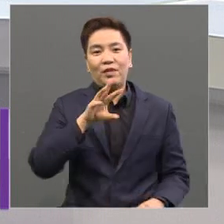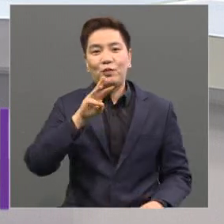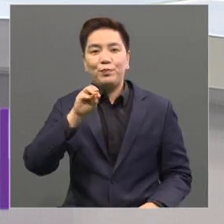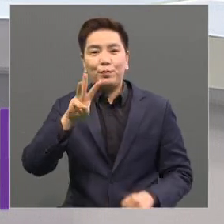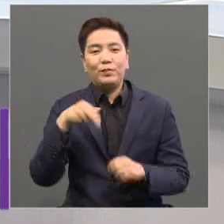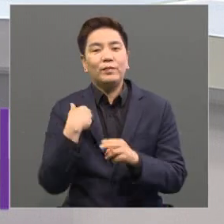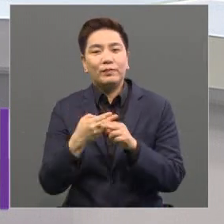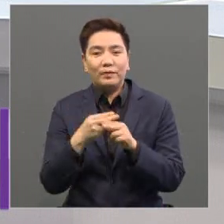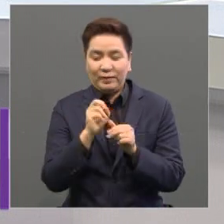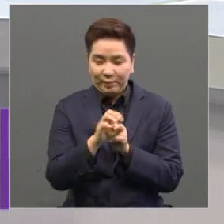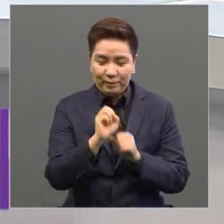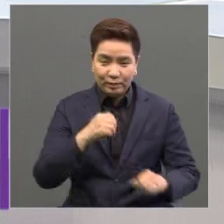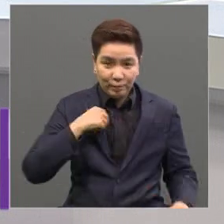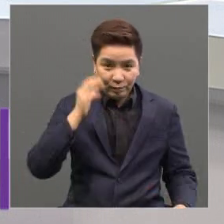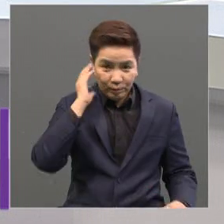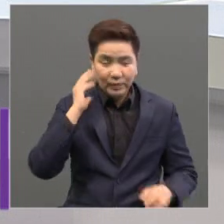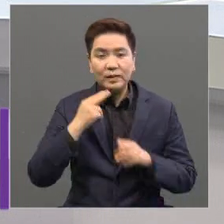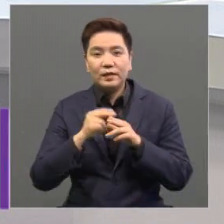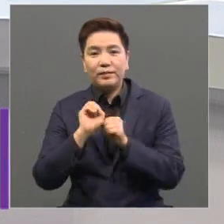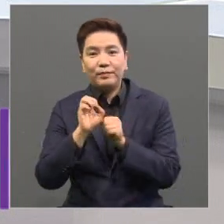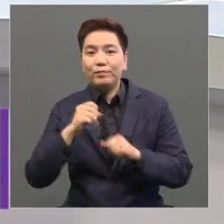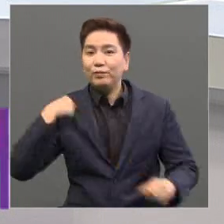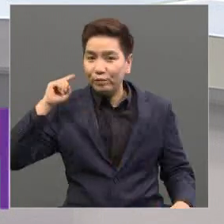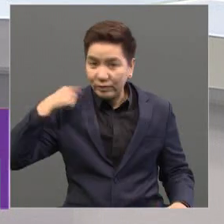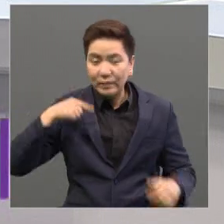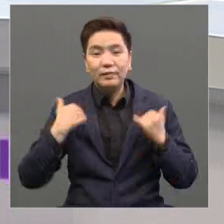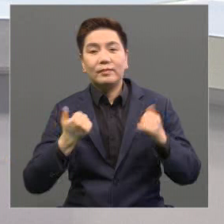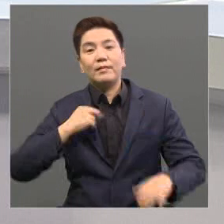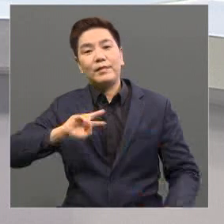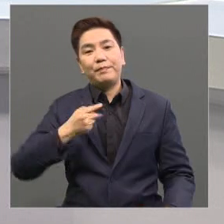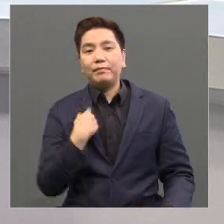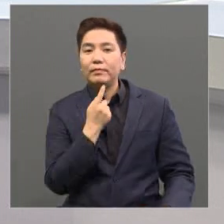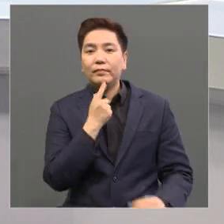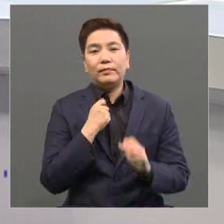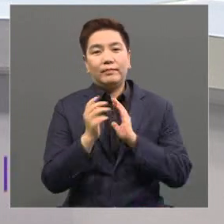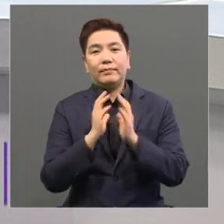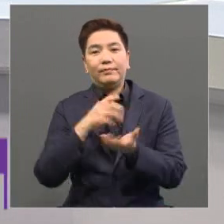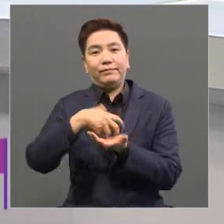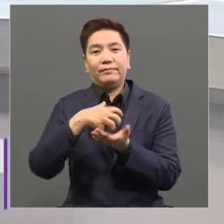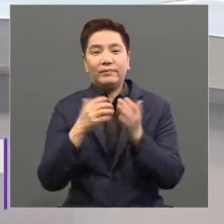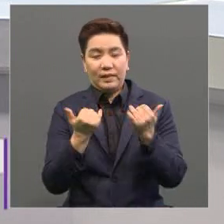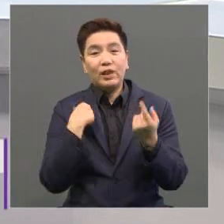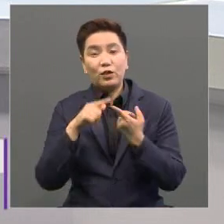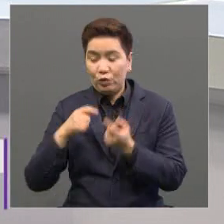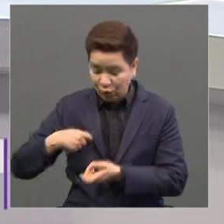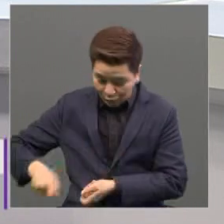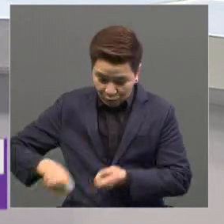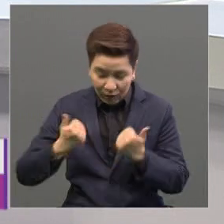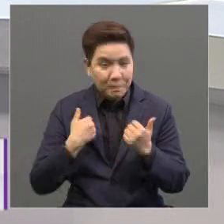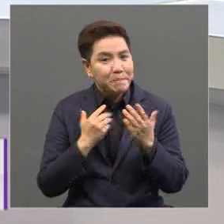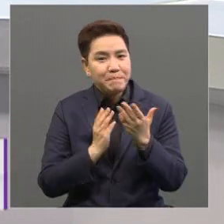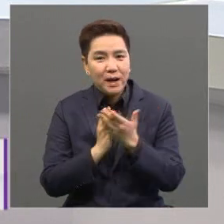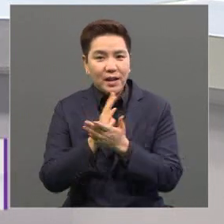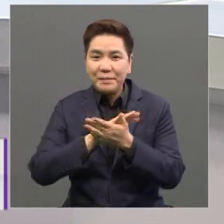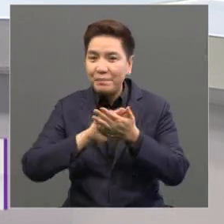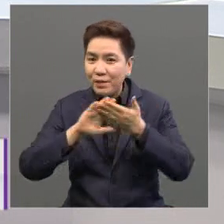กับคุณวีระศักดิ์ขอบเขตดิฉันปัทมาภรณ์หาญชาญชัยสวนล่ามภาษามือวันนี้พบกับอาจารย์คมกริชศันสนะเกียรติค่ะนาฬิกาสงกรานต์ผ่านไปเรียบ